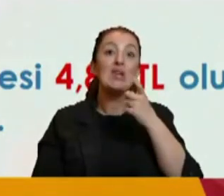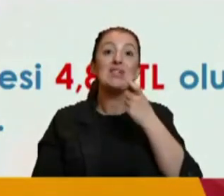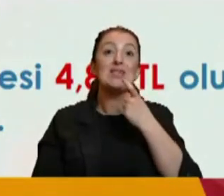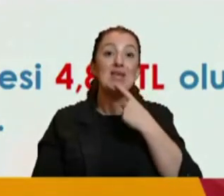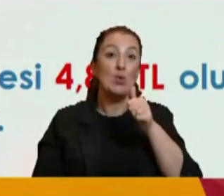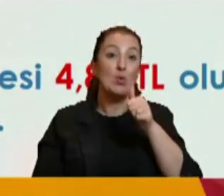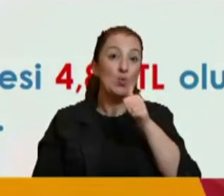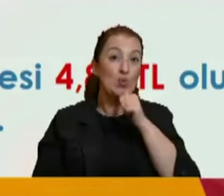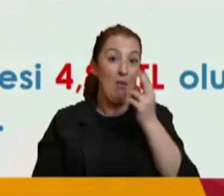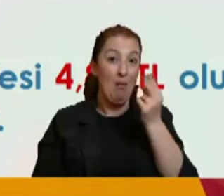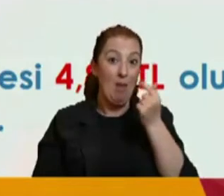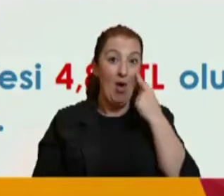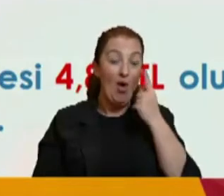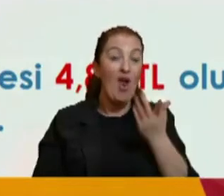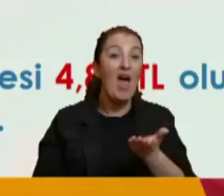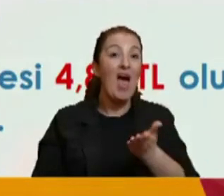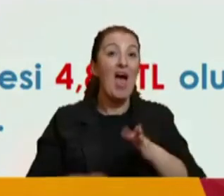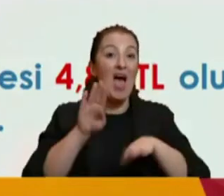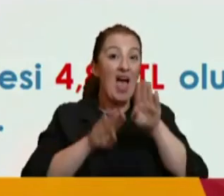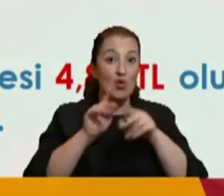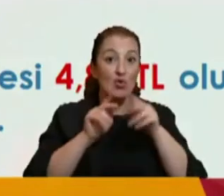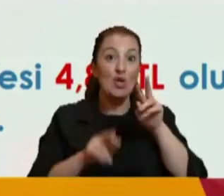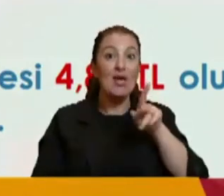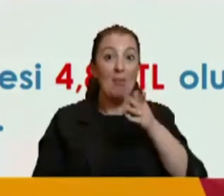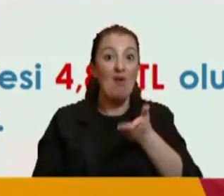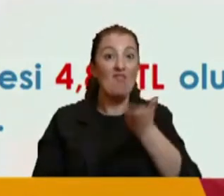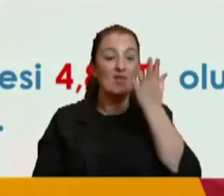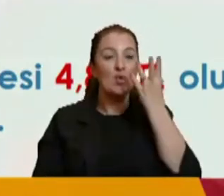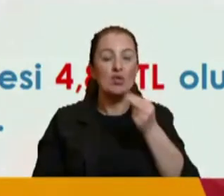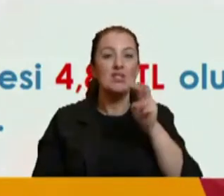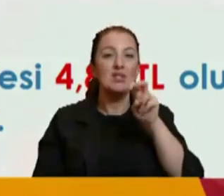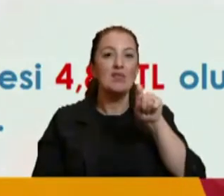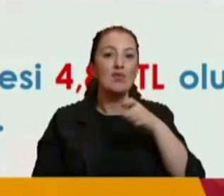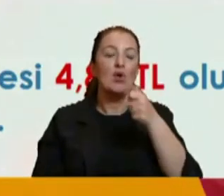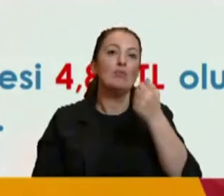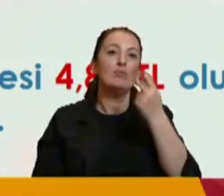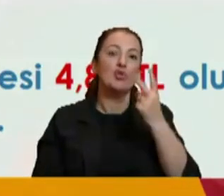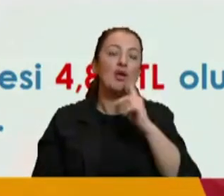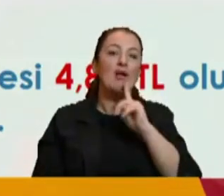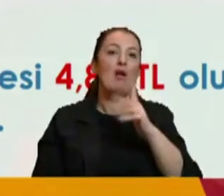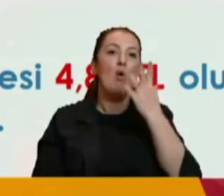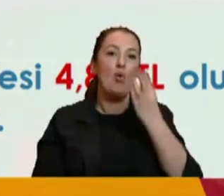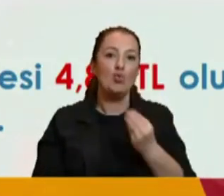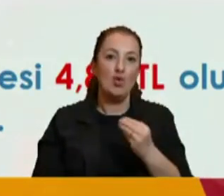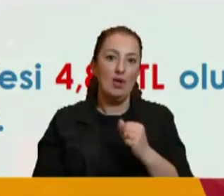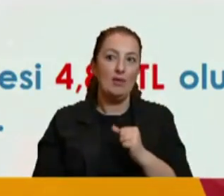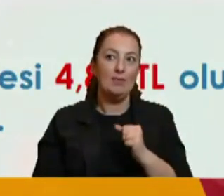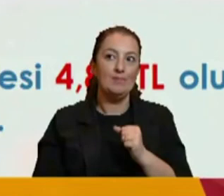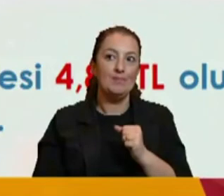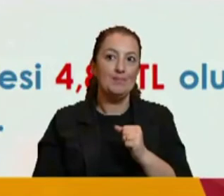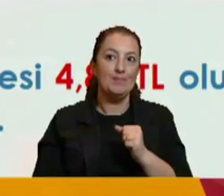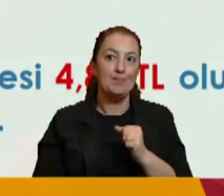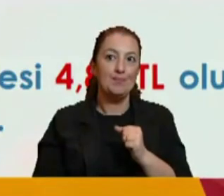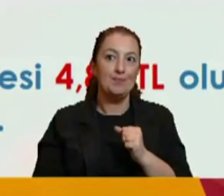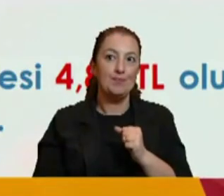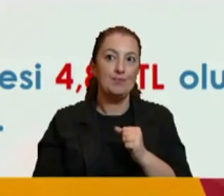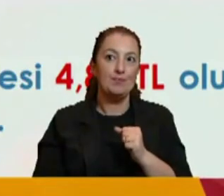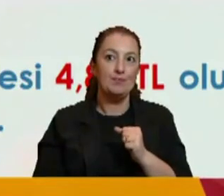fiyatları enflasyon oranında artırmış olsaydı bugün bu 8.62 TL olacaktır suyun tarifi